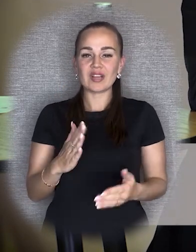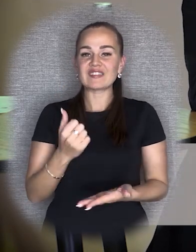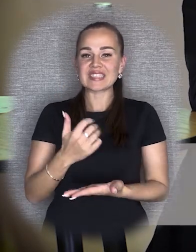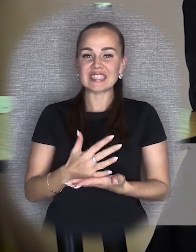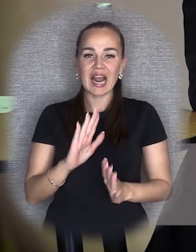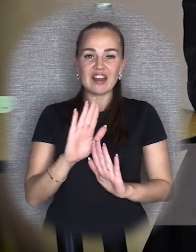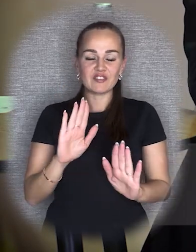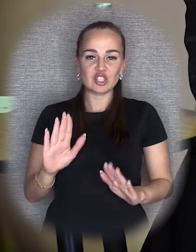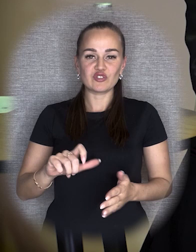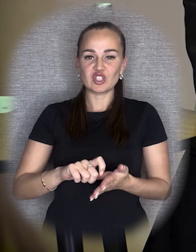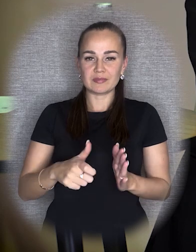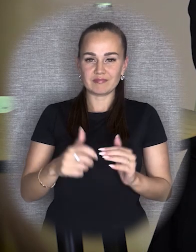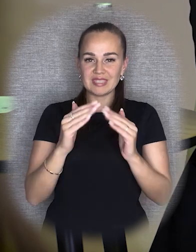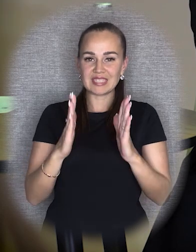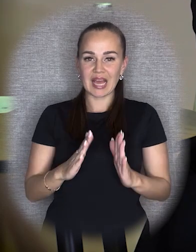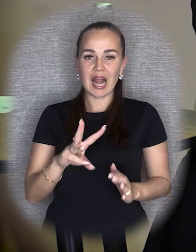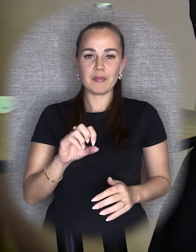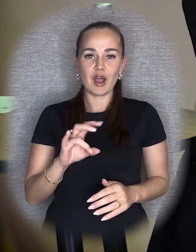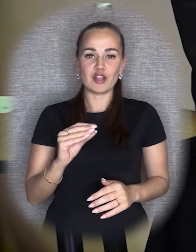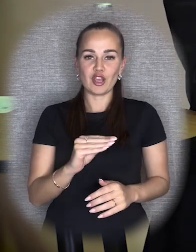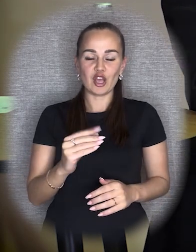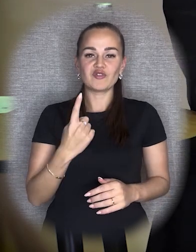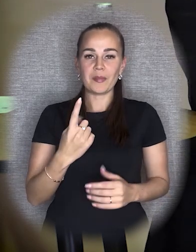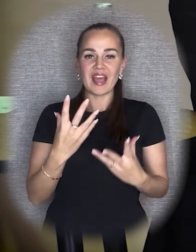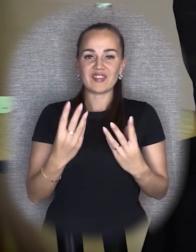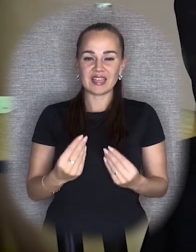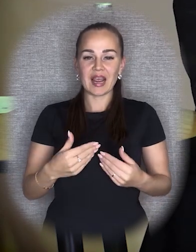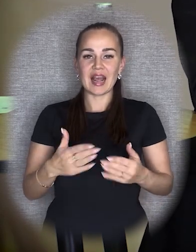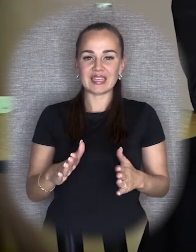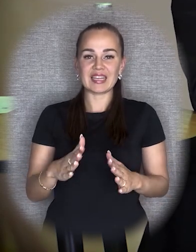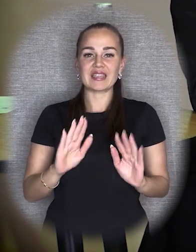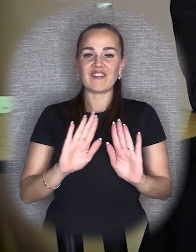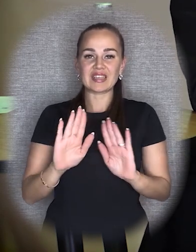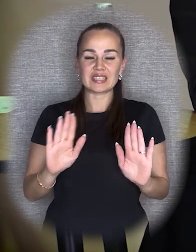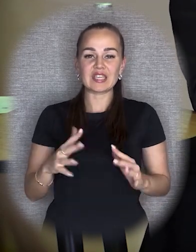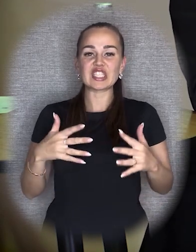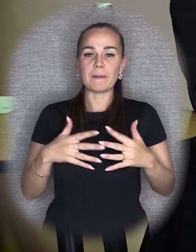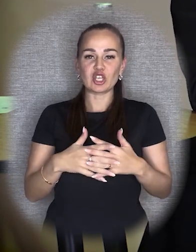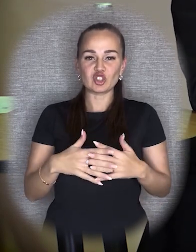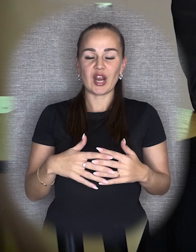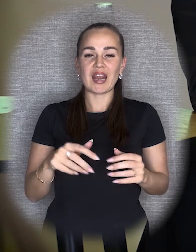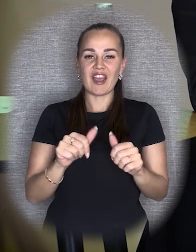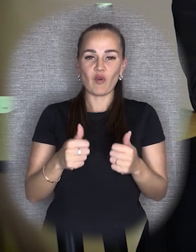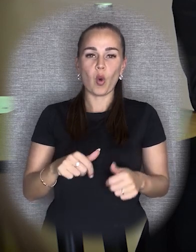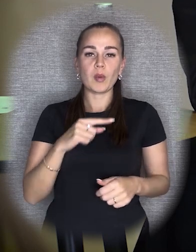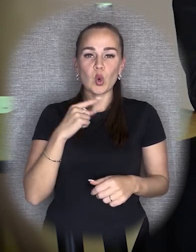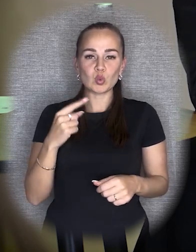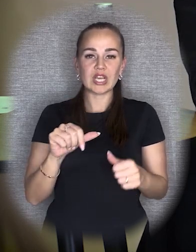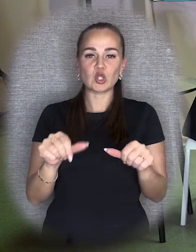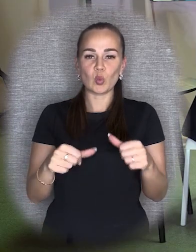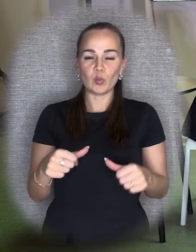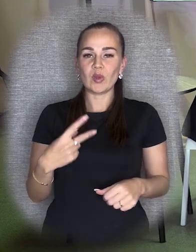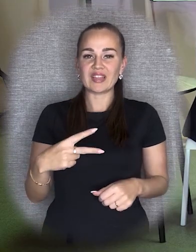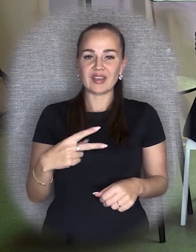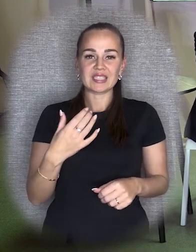выставочном зале «Манеж». Первый день открытия выставки сопряжения форм «Русская скульптура 20 века».